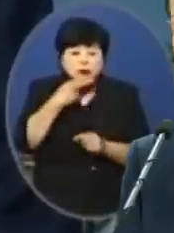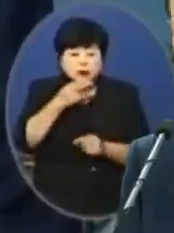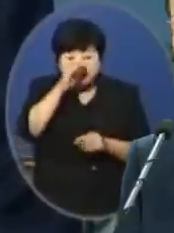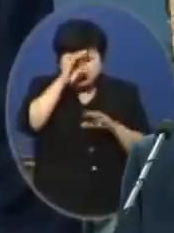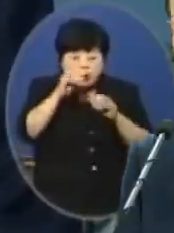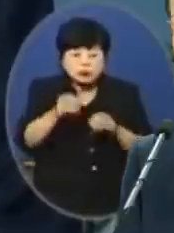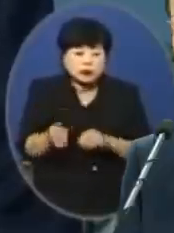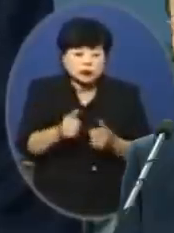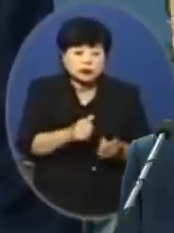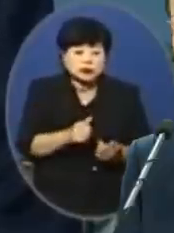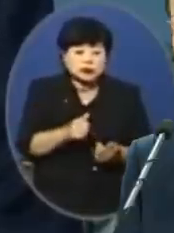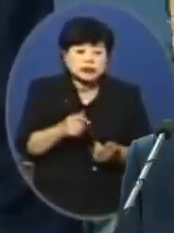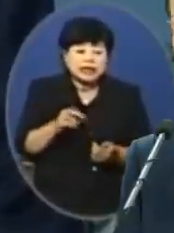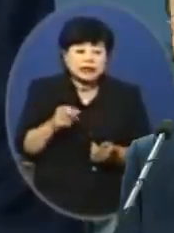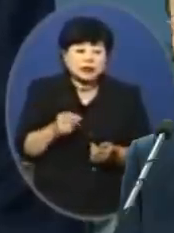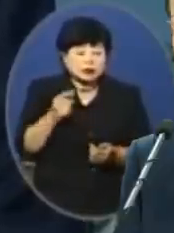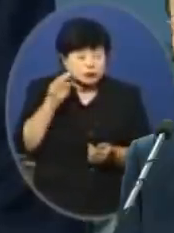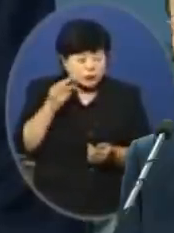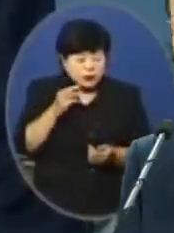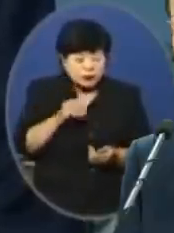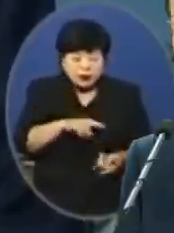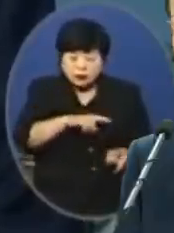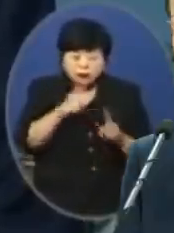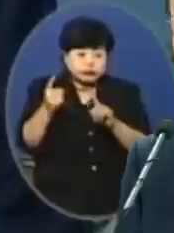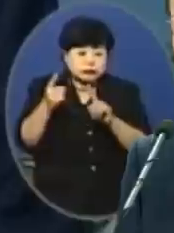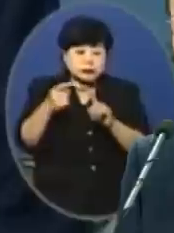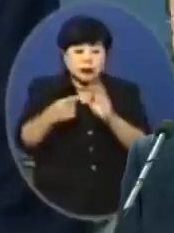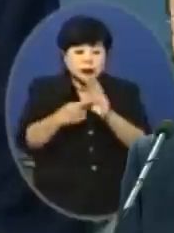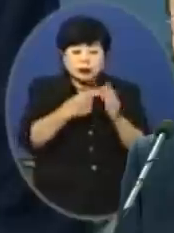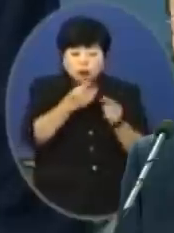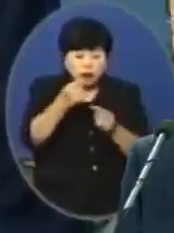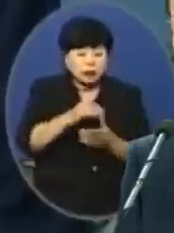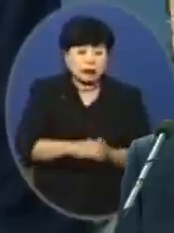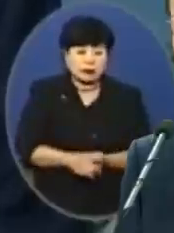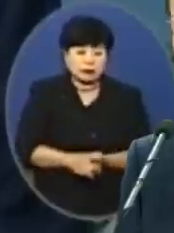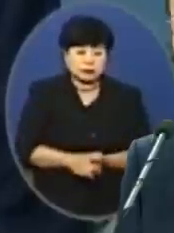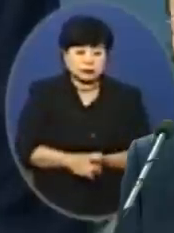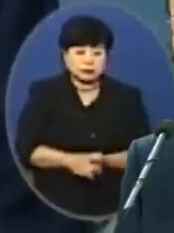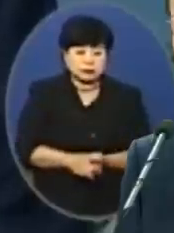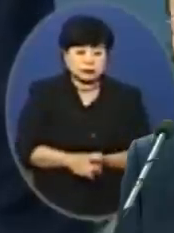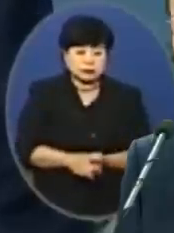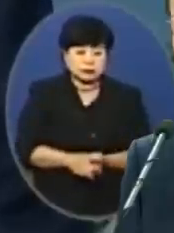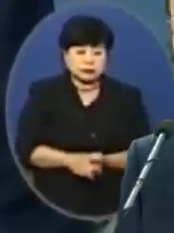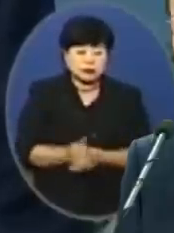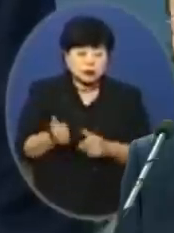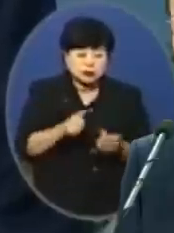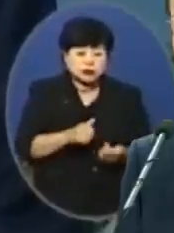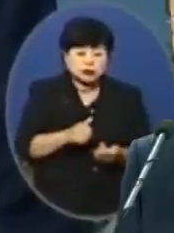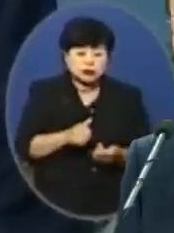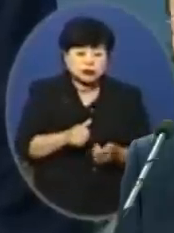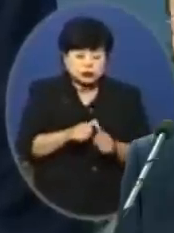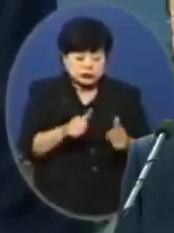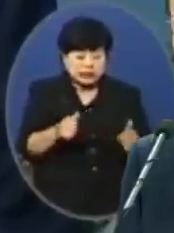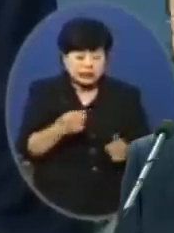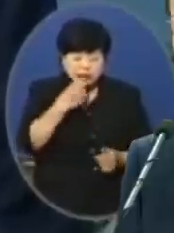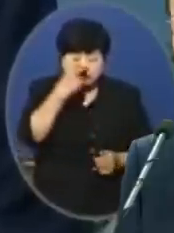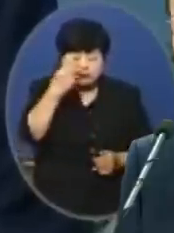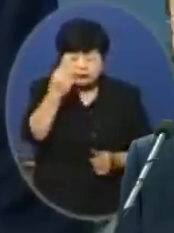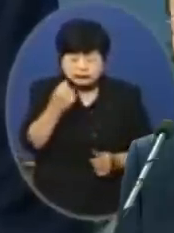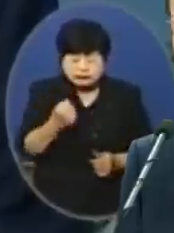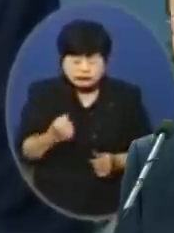현상은 죽은 나사로가 나흘 만에 현실적으로 살아나는 것입니다. 죽은 나사로가 썩은 냄새가